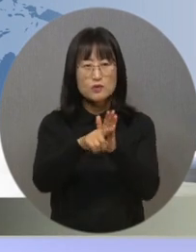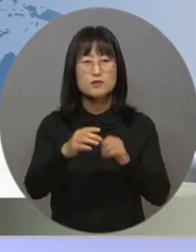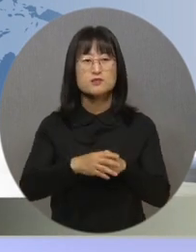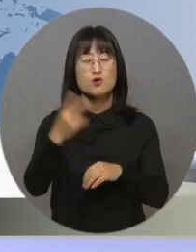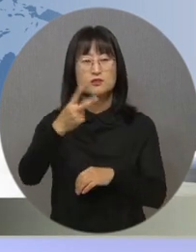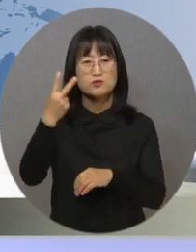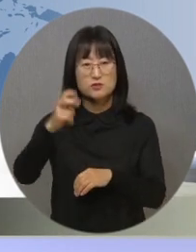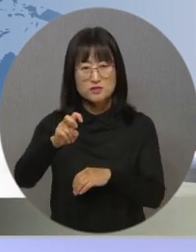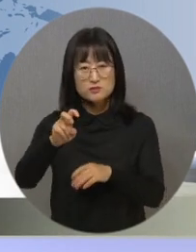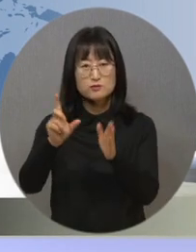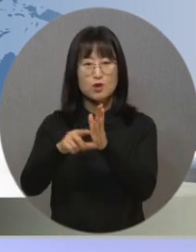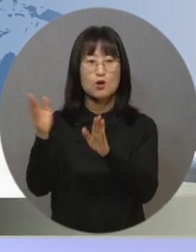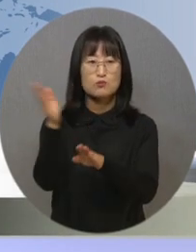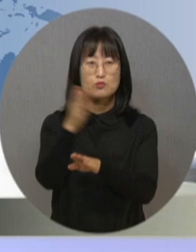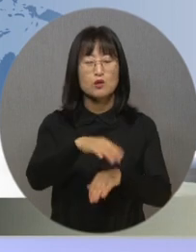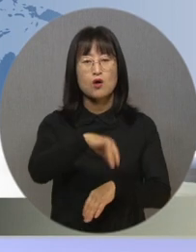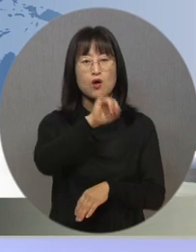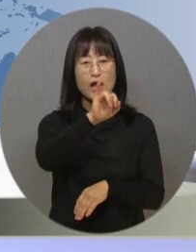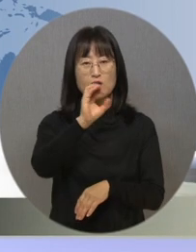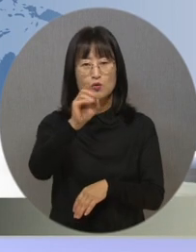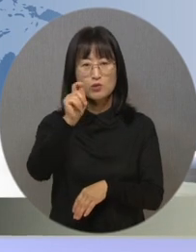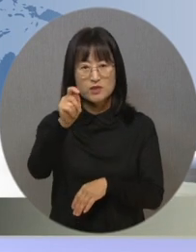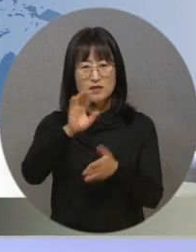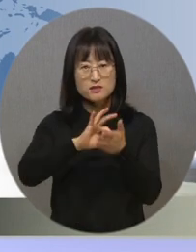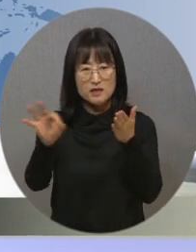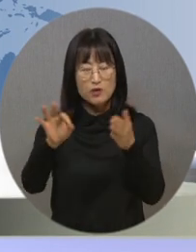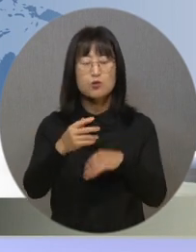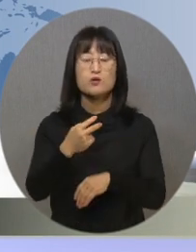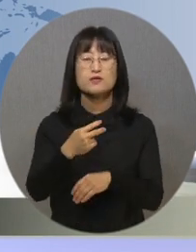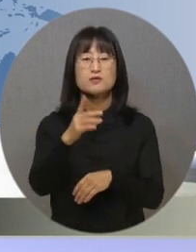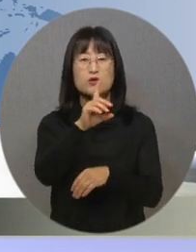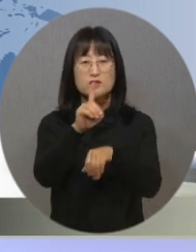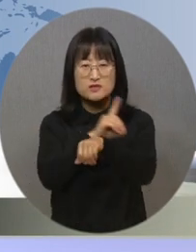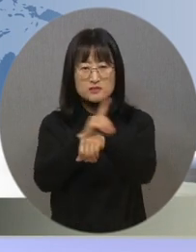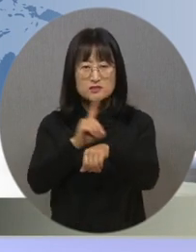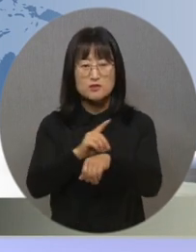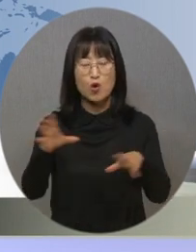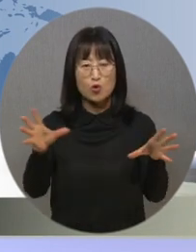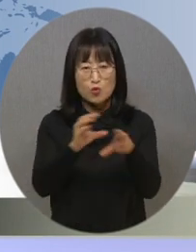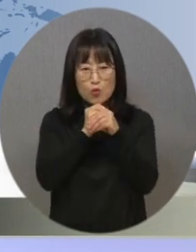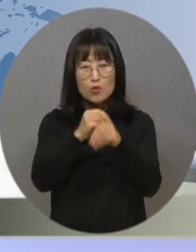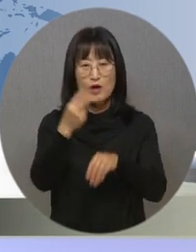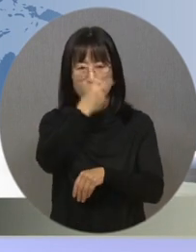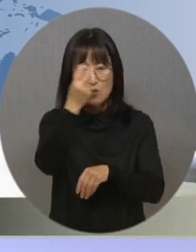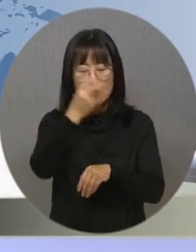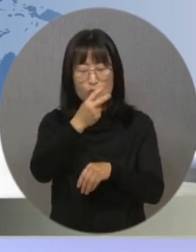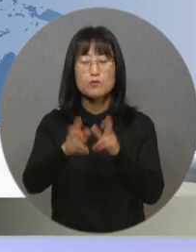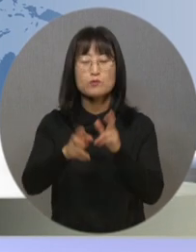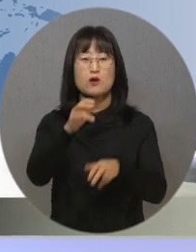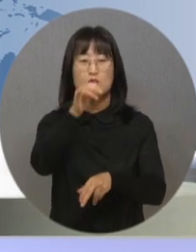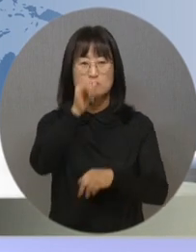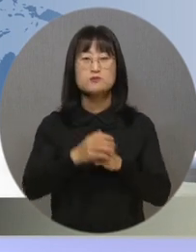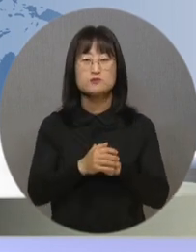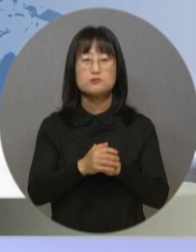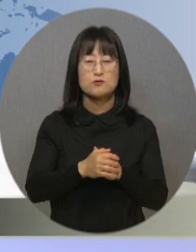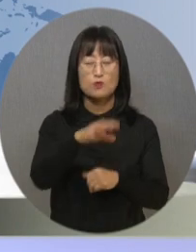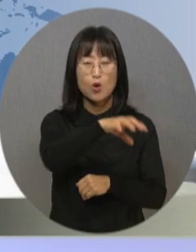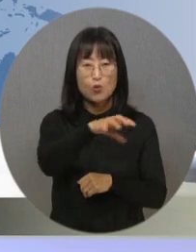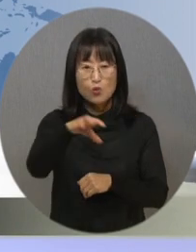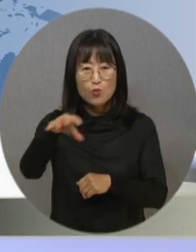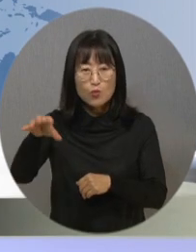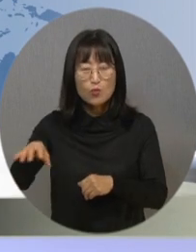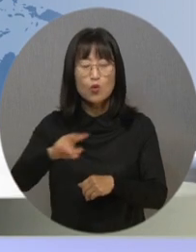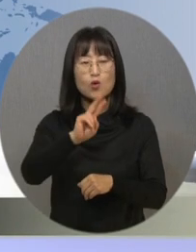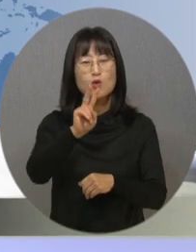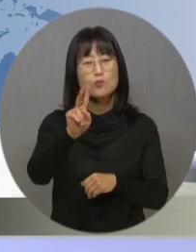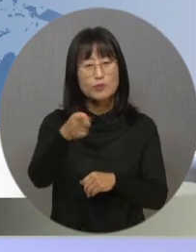2020년부터 IoT 활용 디지털 통합돌봄 시범 사업을 하고 있는데요 장애인 거주 시설 102 계수에서